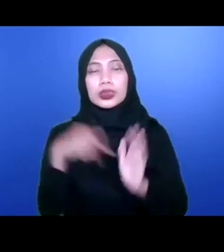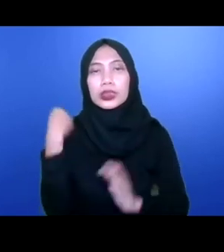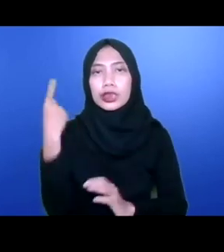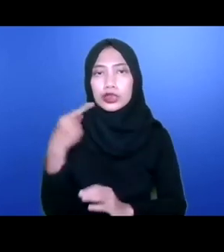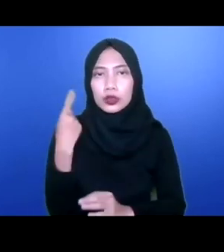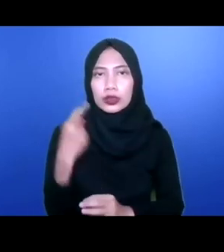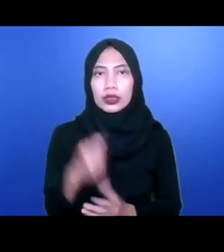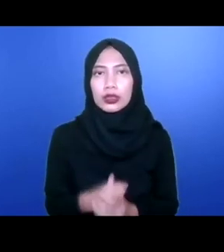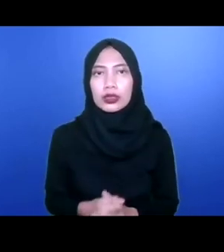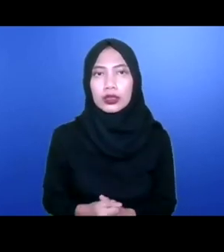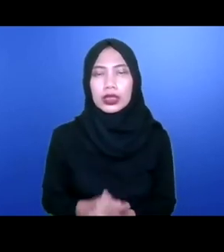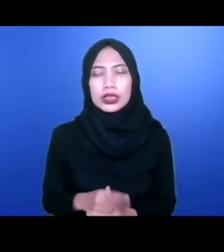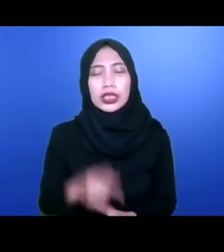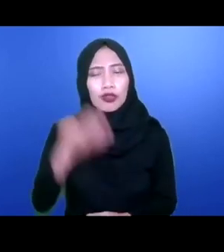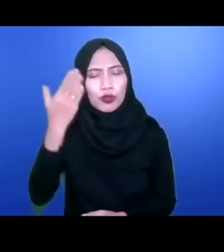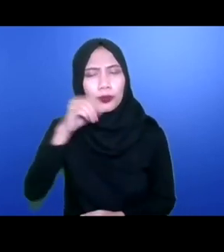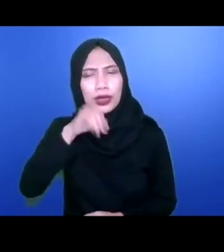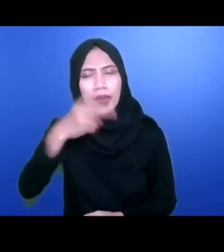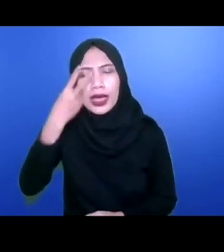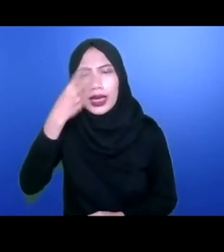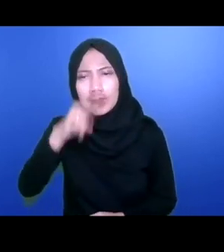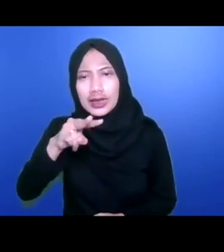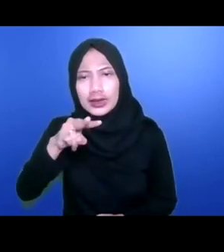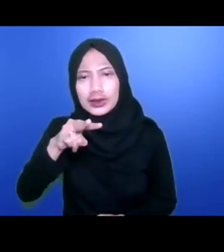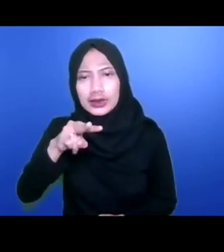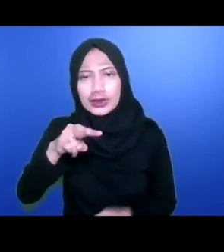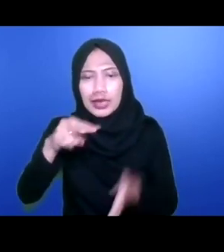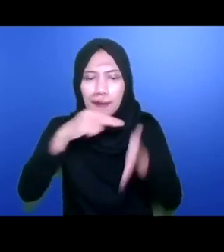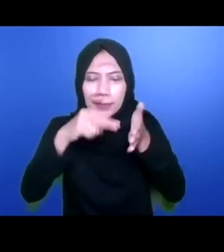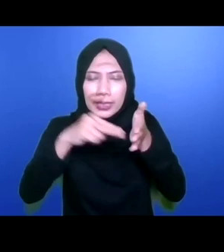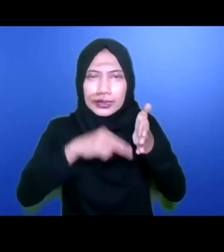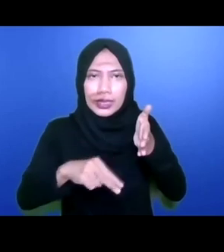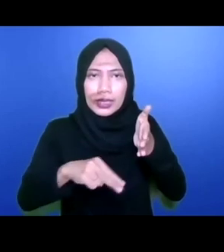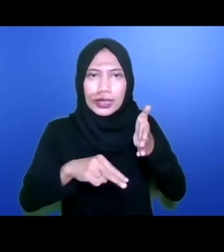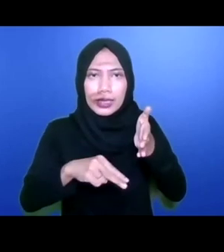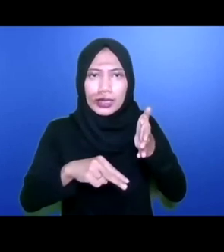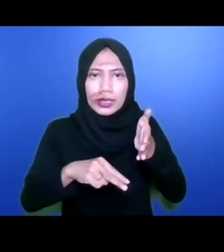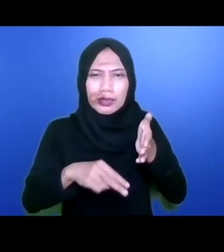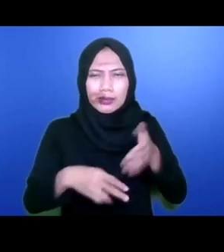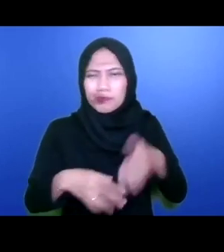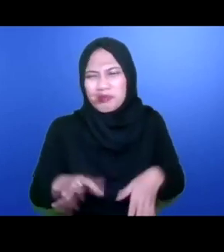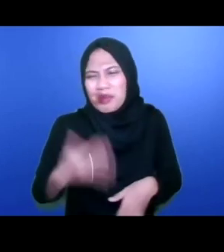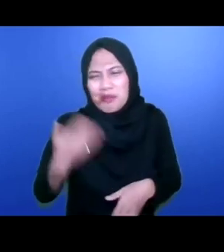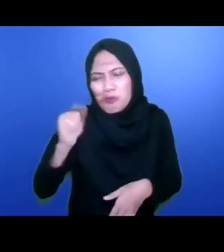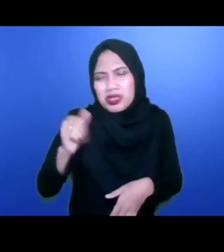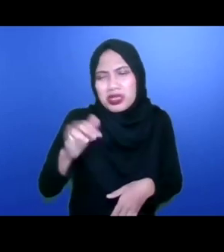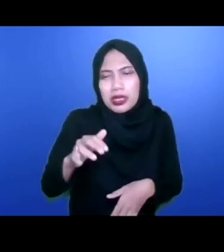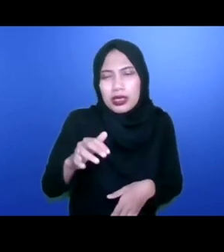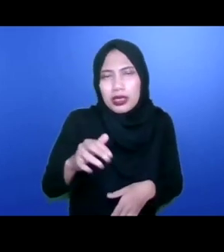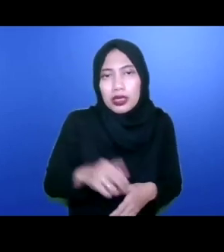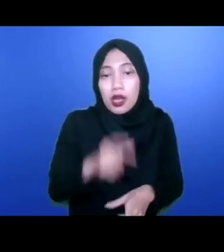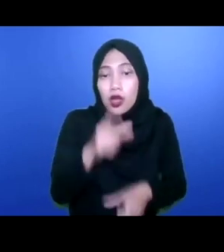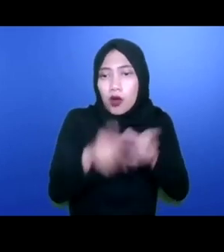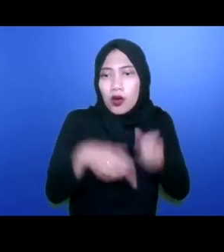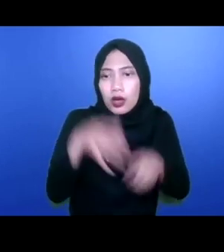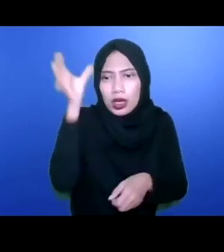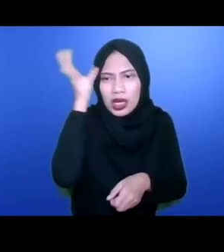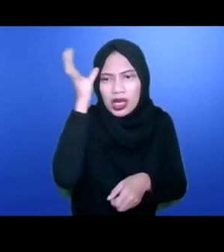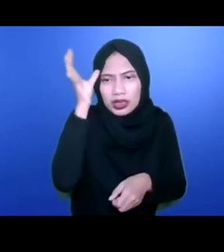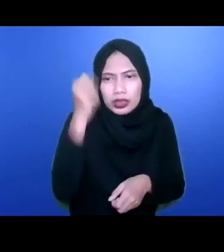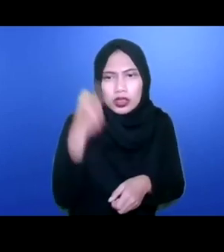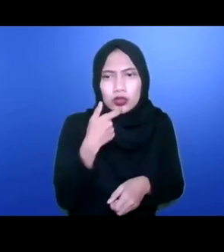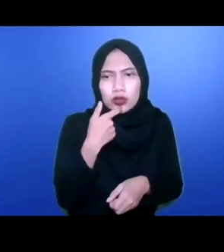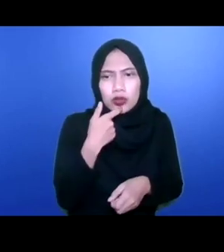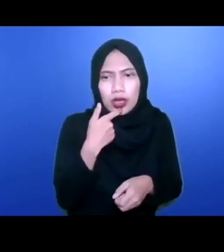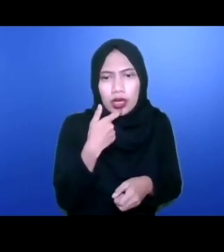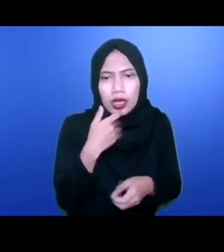dulu aja. Belum memikirkan, kalau orang belum tahu yang namanya ada tabungan, mereka tidak mempunyai keinginan. Pasti mereka